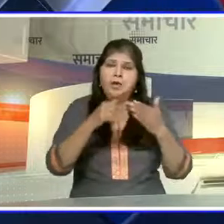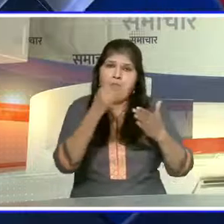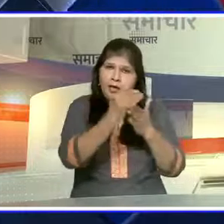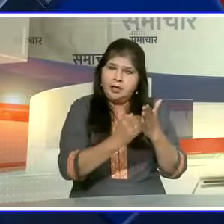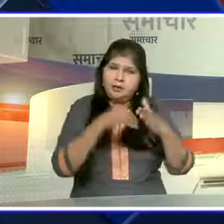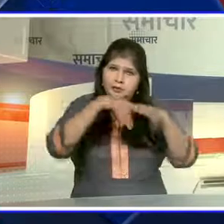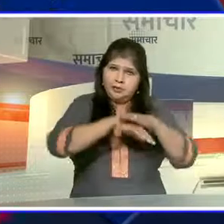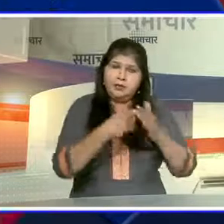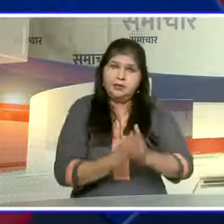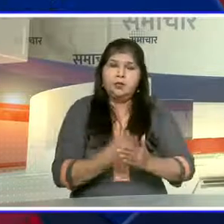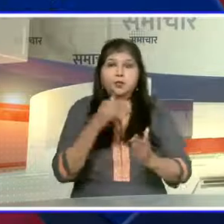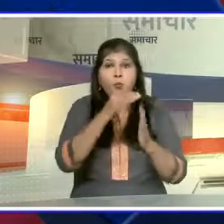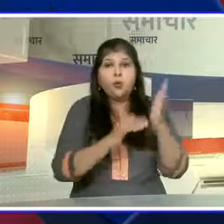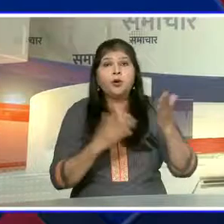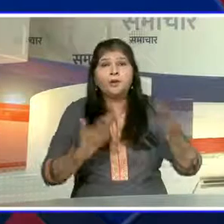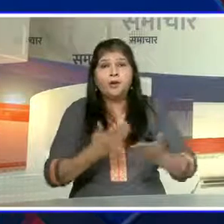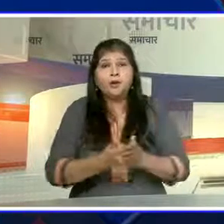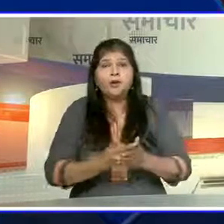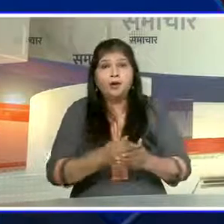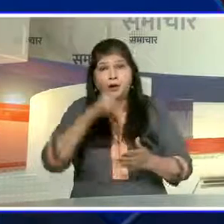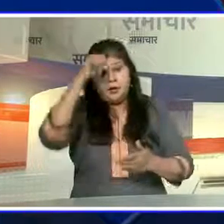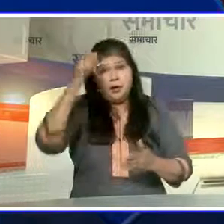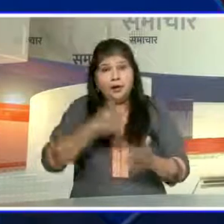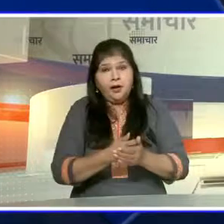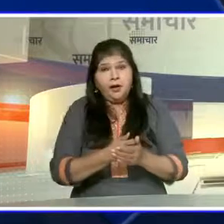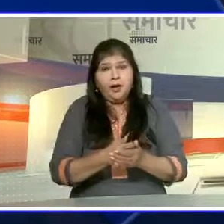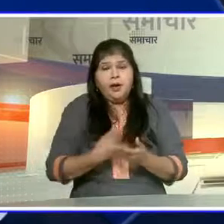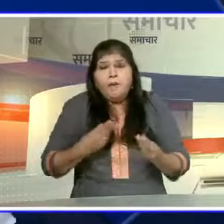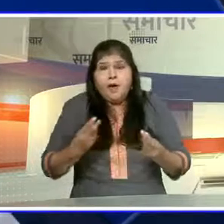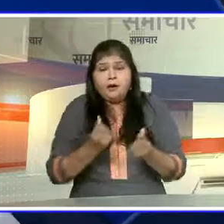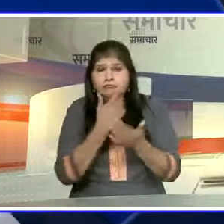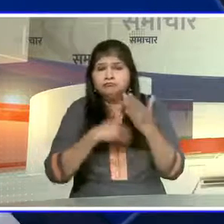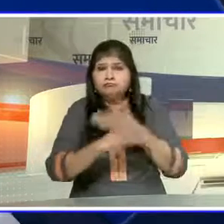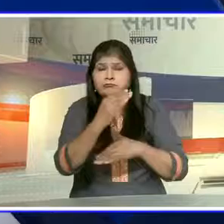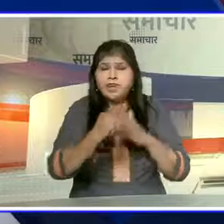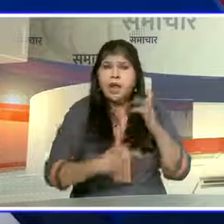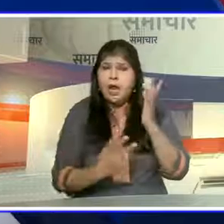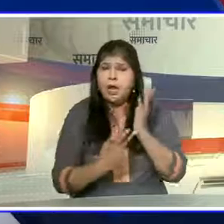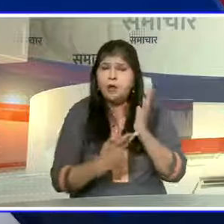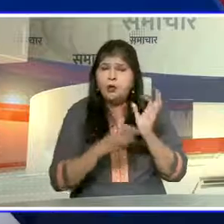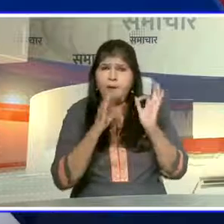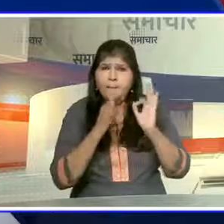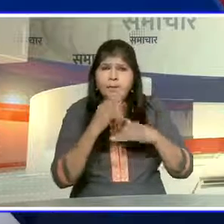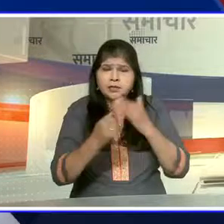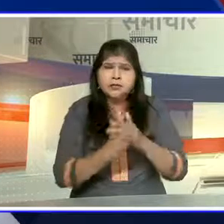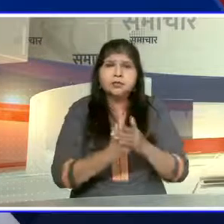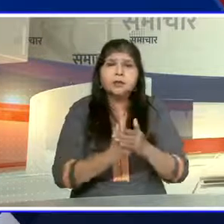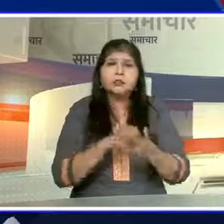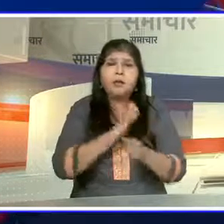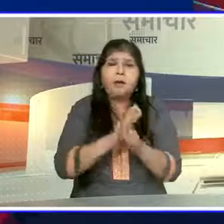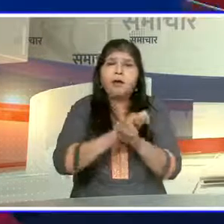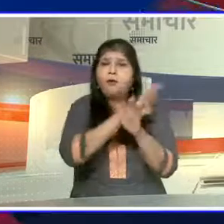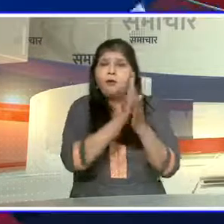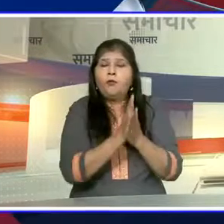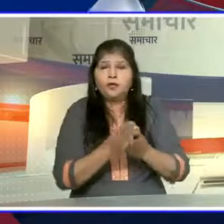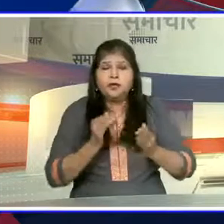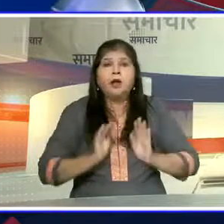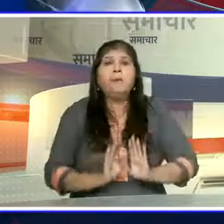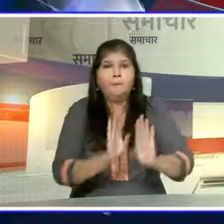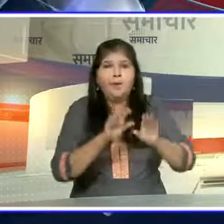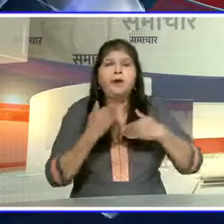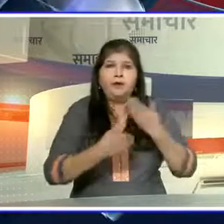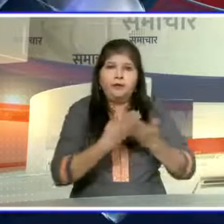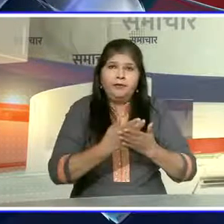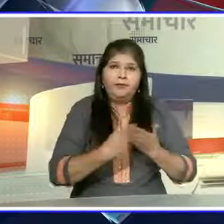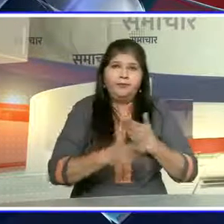योजना से देश में एडवांस ऑटोमोबाइल माइकल्स और ऑटो कंपोनेंट्स और विरोध में इन्फेक्शन को काफी